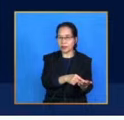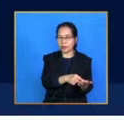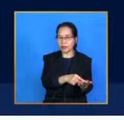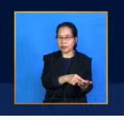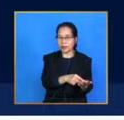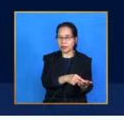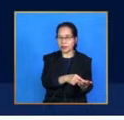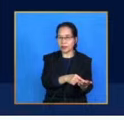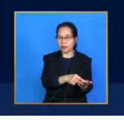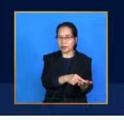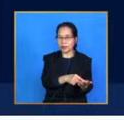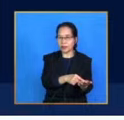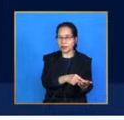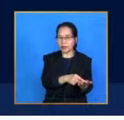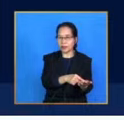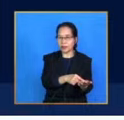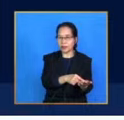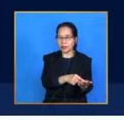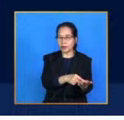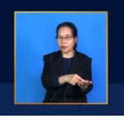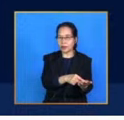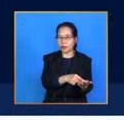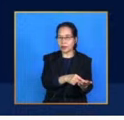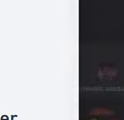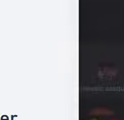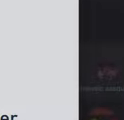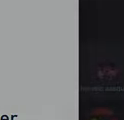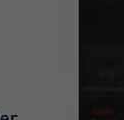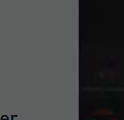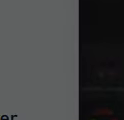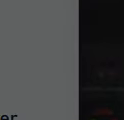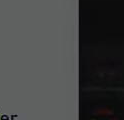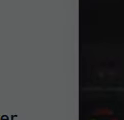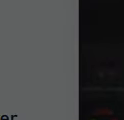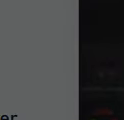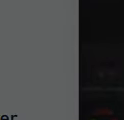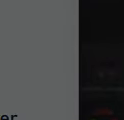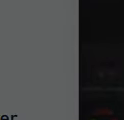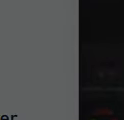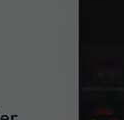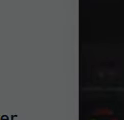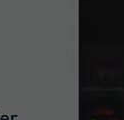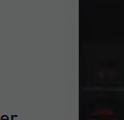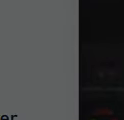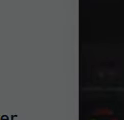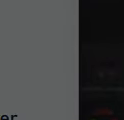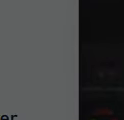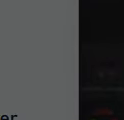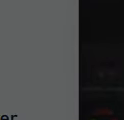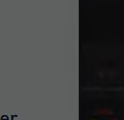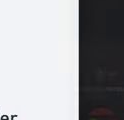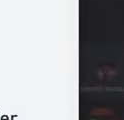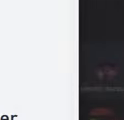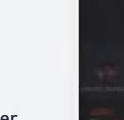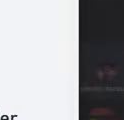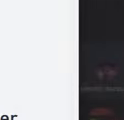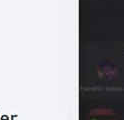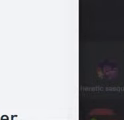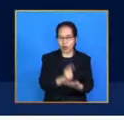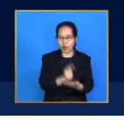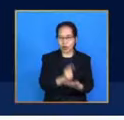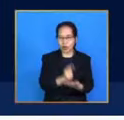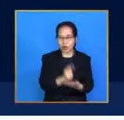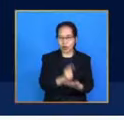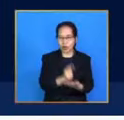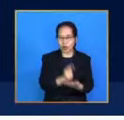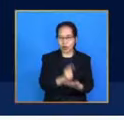salita. Ni nang di laman. Palagay ko siya gumagawa ng teksto. Kasi ganyan kasi eh. Hindi iba yung ginawa. Yung walang gawa